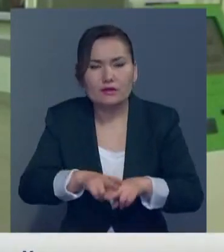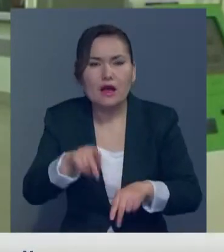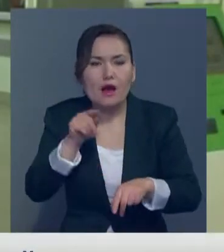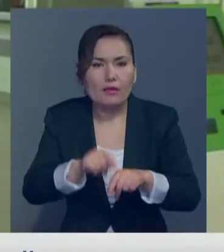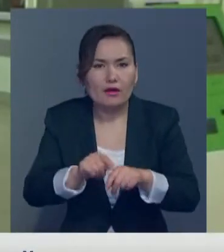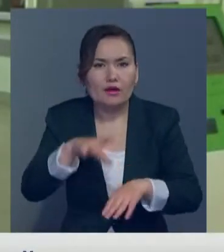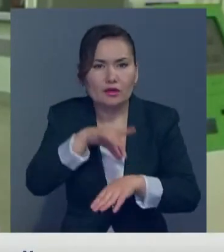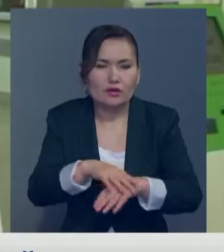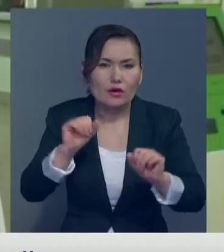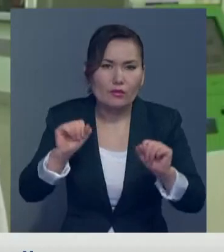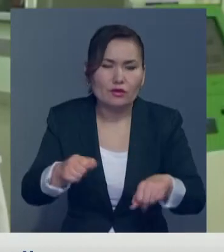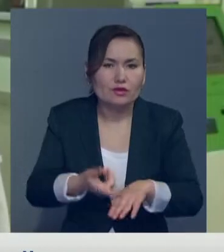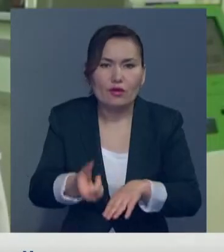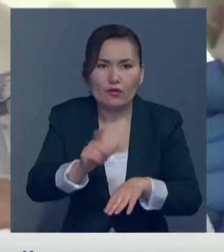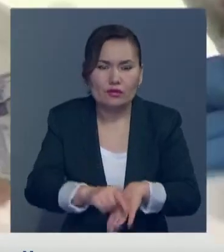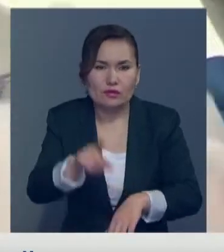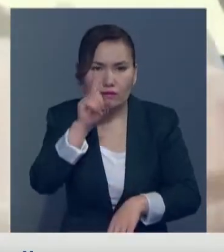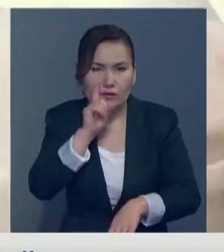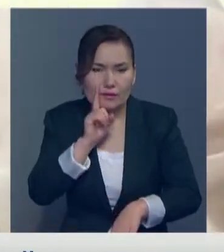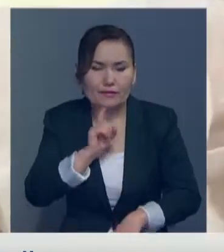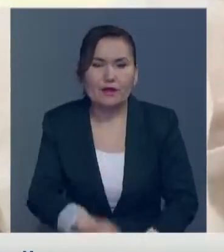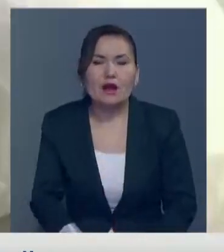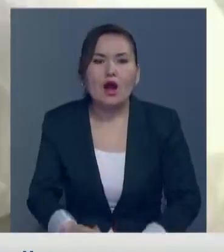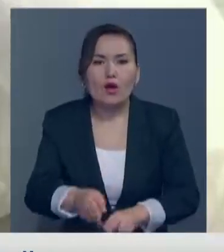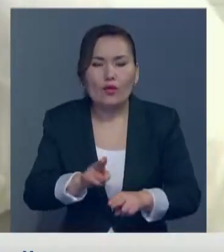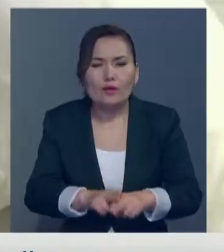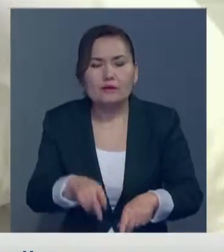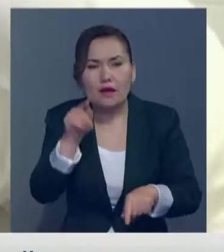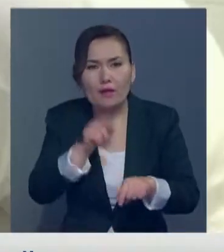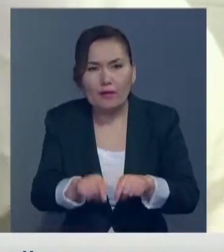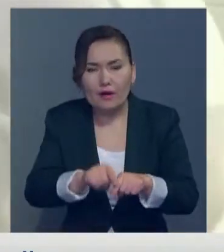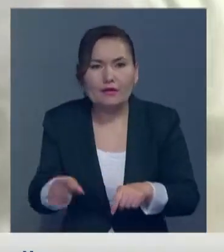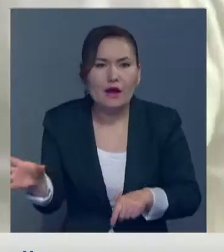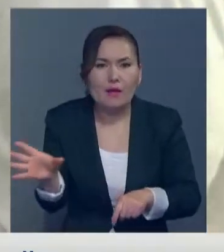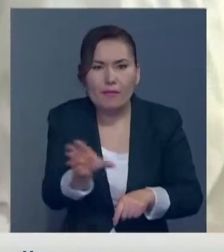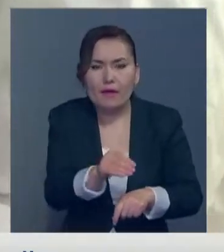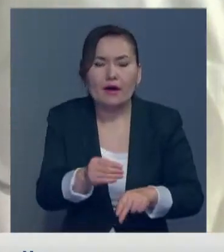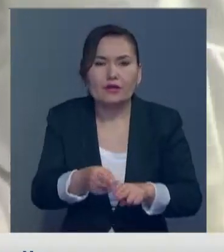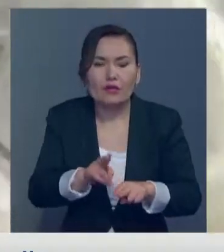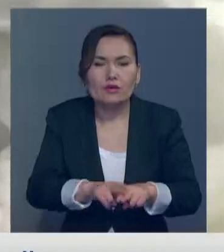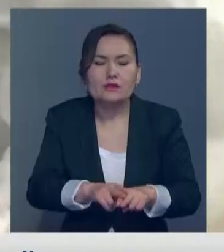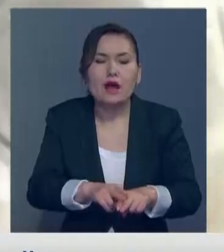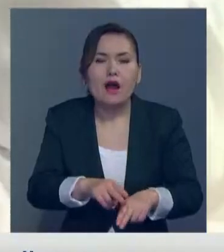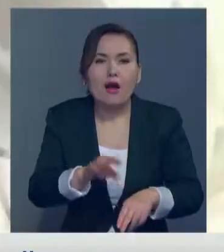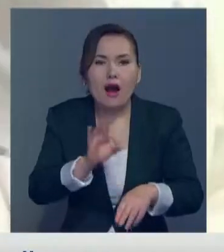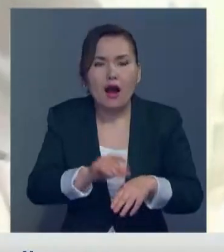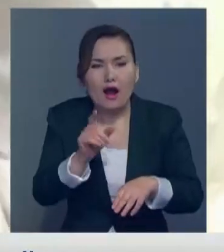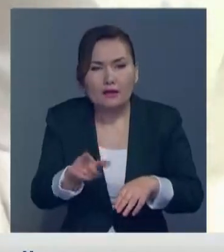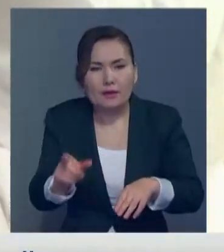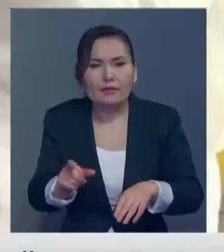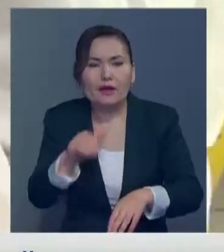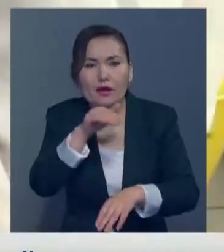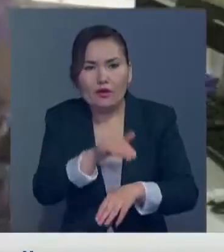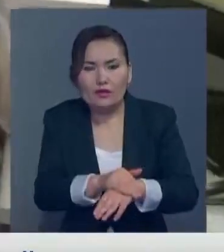плазма доноры бола алады дегенді білдіреді. Мұндай тест шаһарда вирустың жалпы таралу ауқымында көрсете алады. Яғни, Мәскеуде